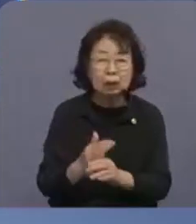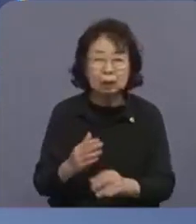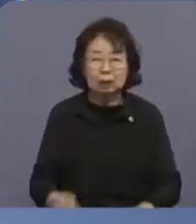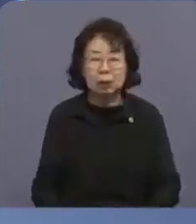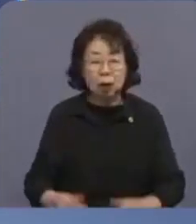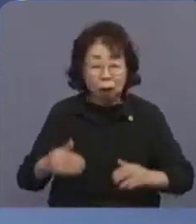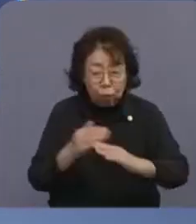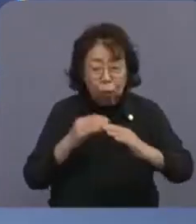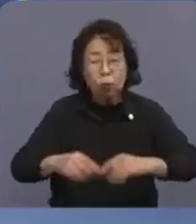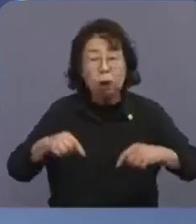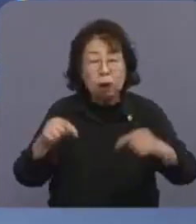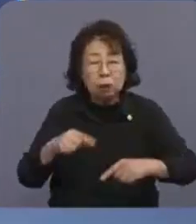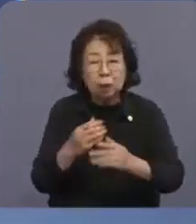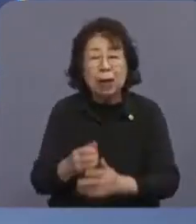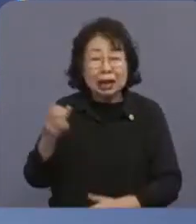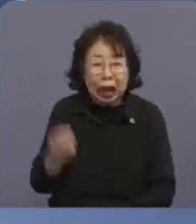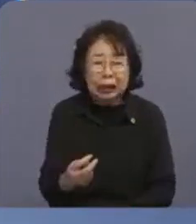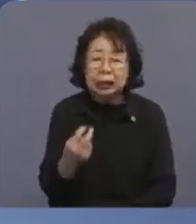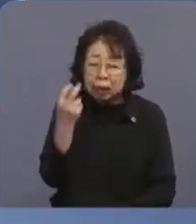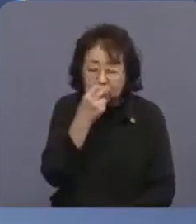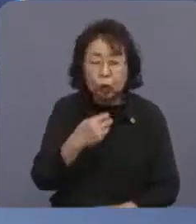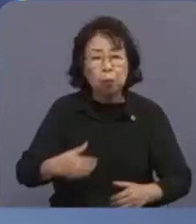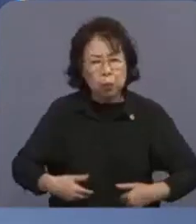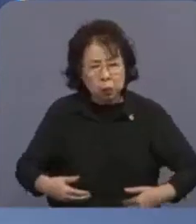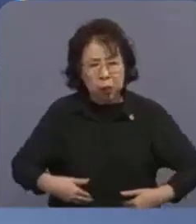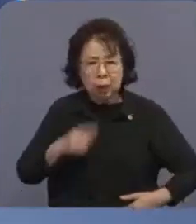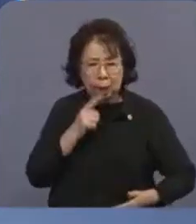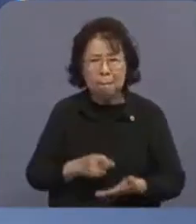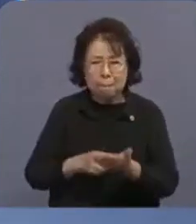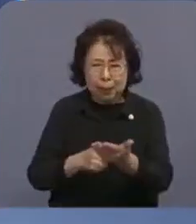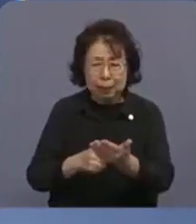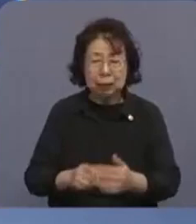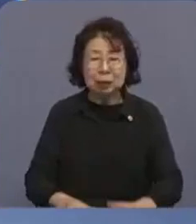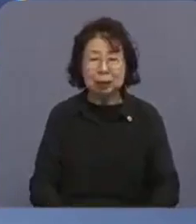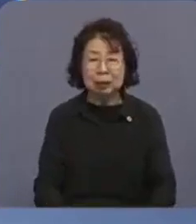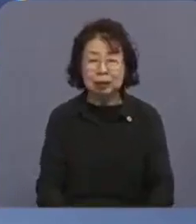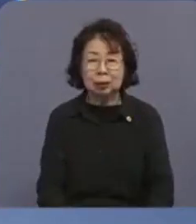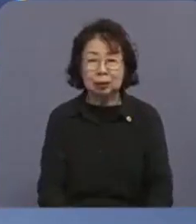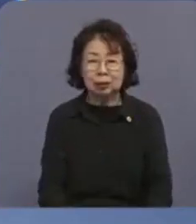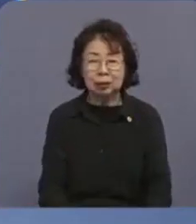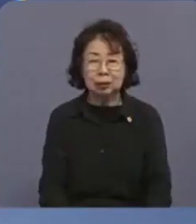협상제 전면 재검토해야 한다는 비판이 나옵니다 보대 박선자